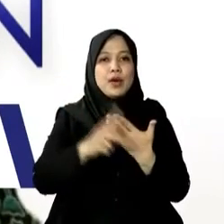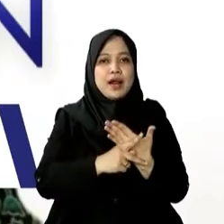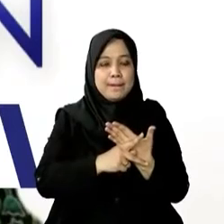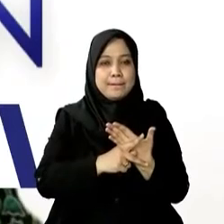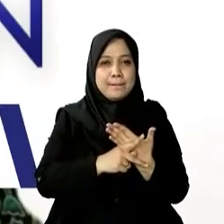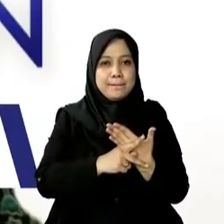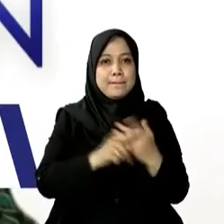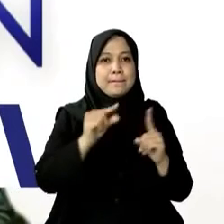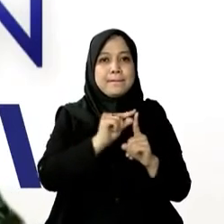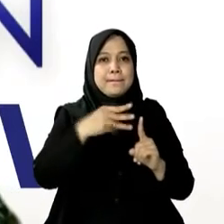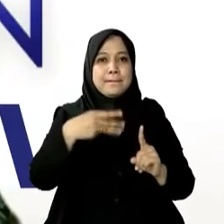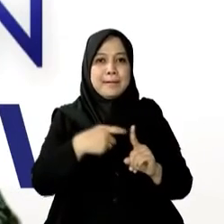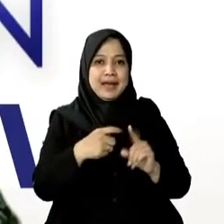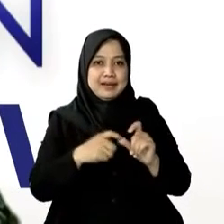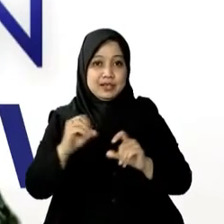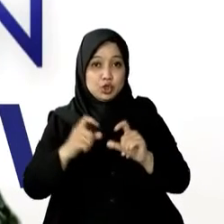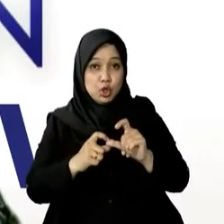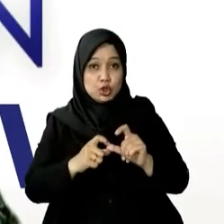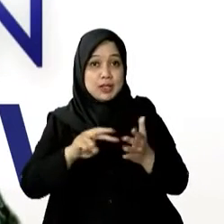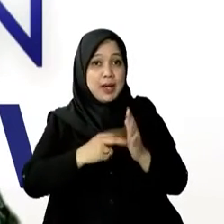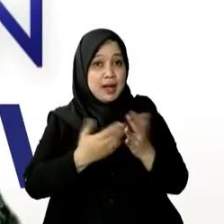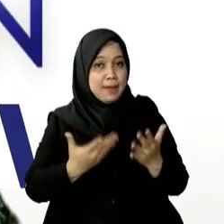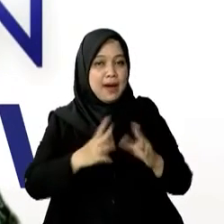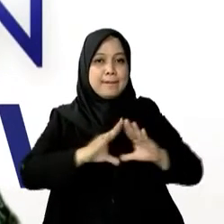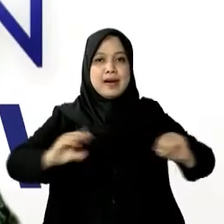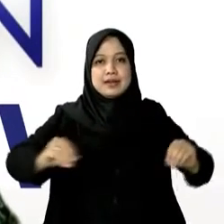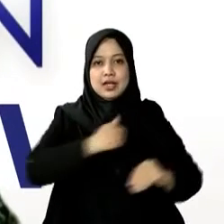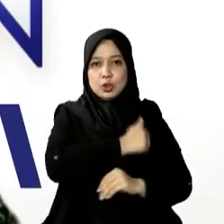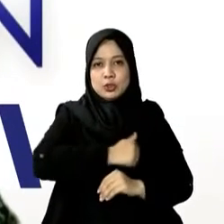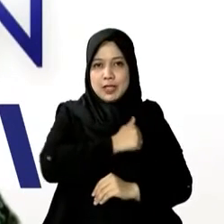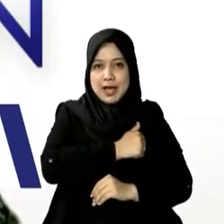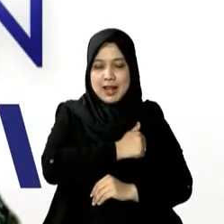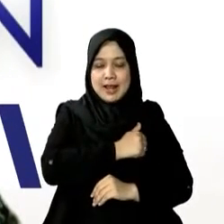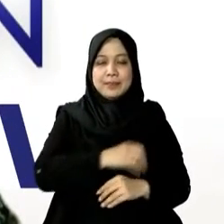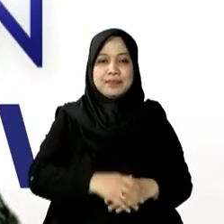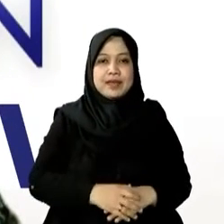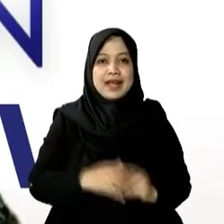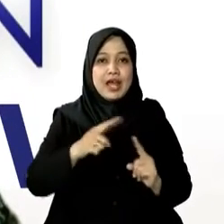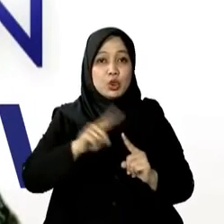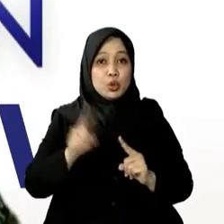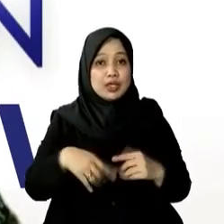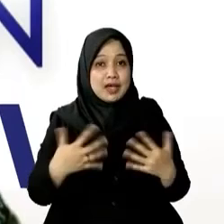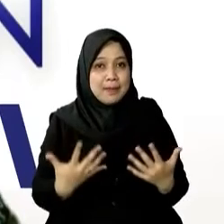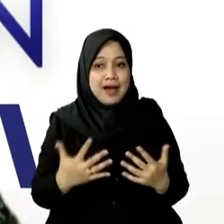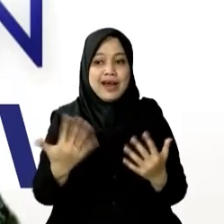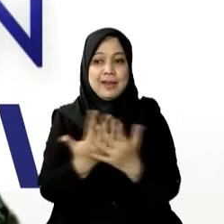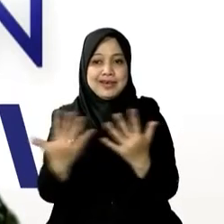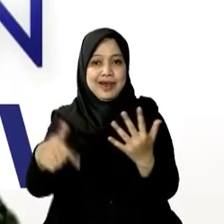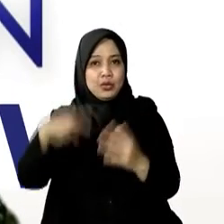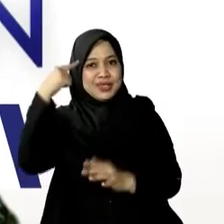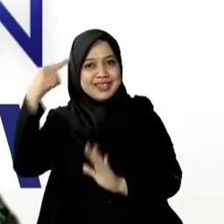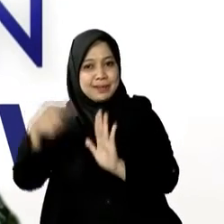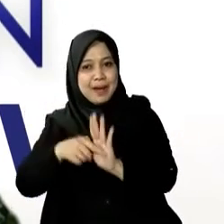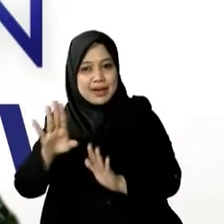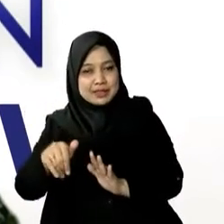Exo situ adalah pekerja sosial media sosial ini tugasnya nantinya adalah eh menghilangkan stigmata stigmata yang muncul